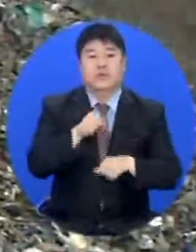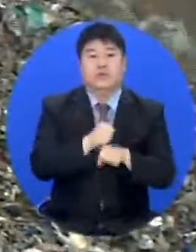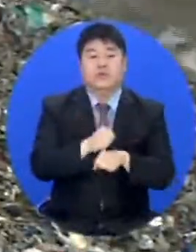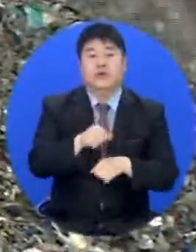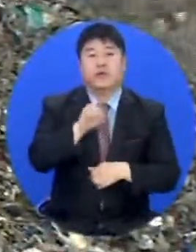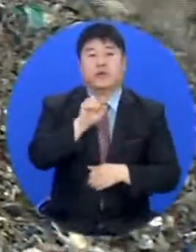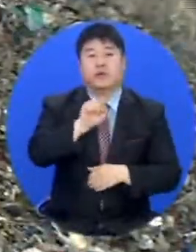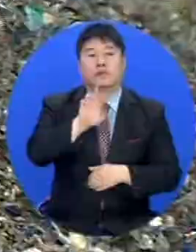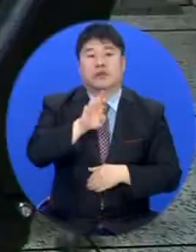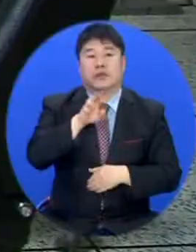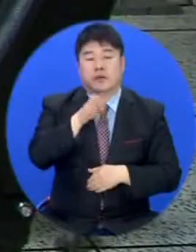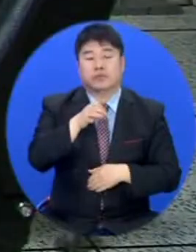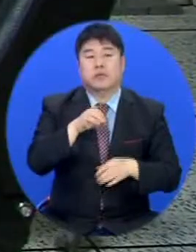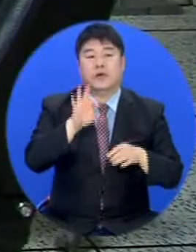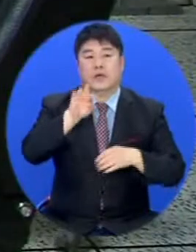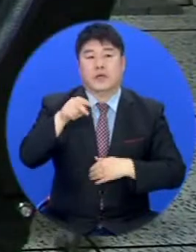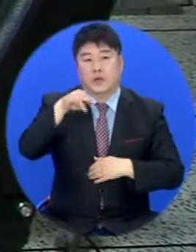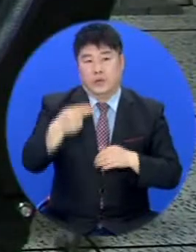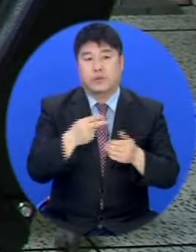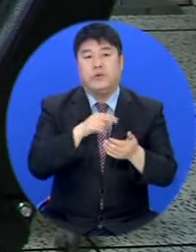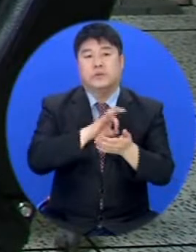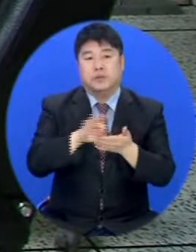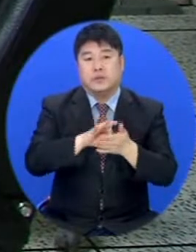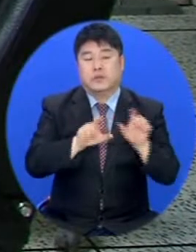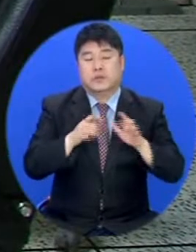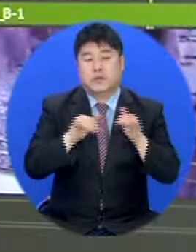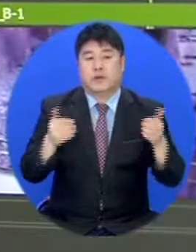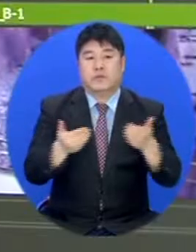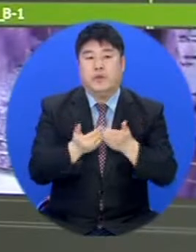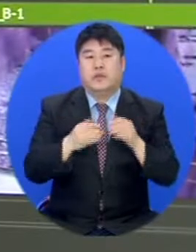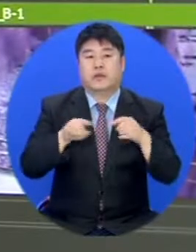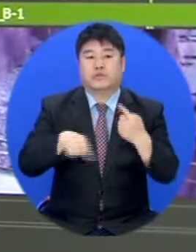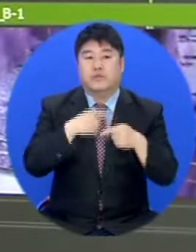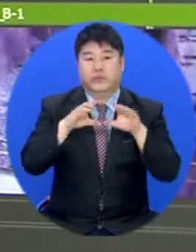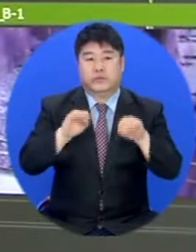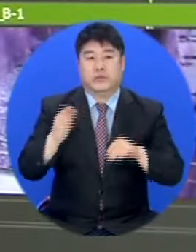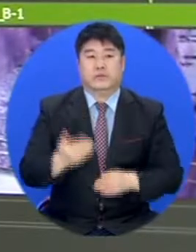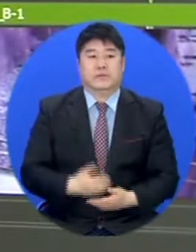SRF 연료 사용에 주민들이 반발하면서 가동이 중단됐습니다.